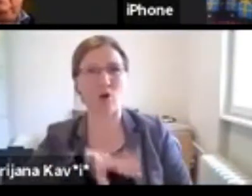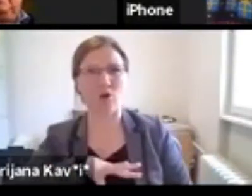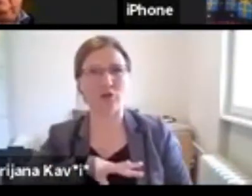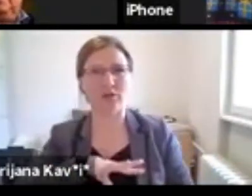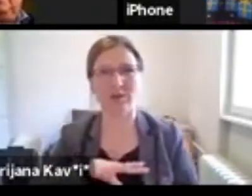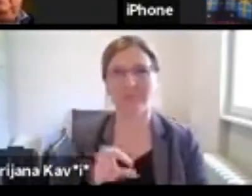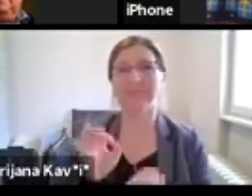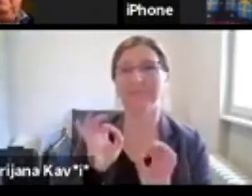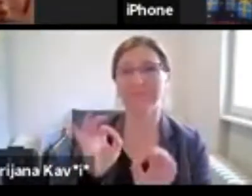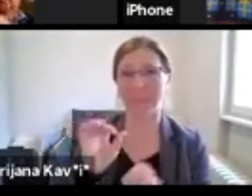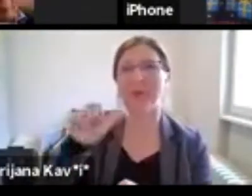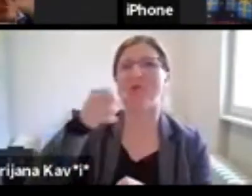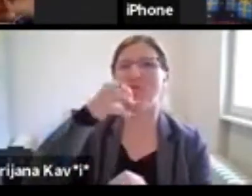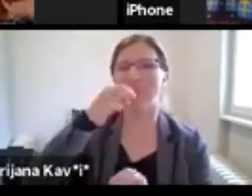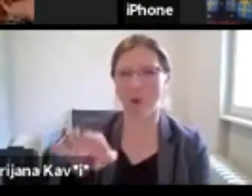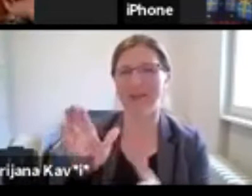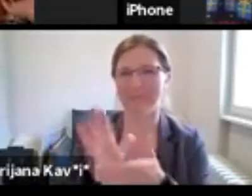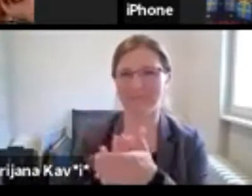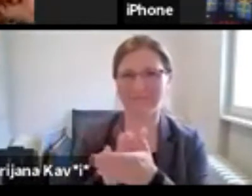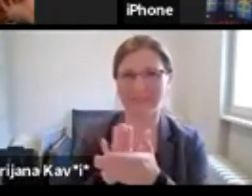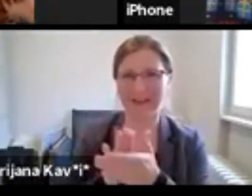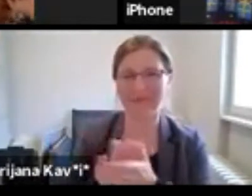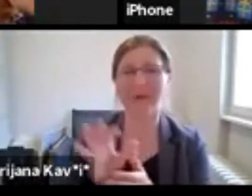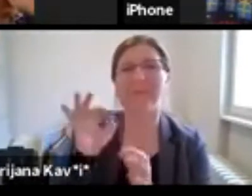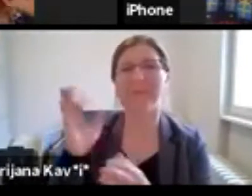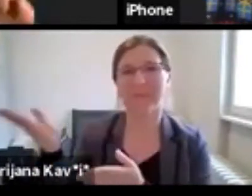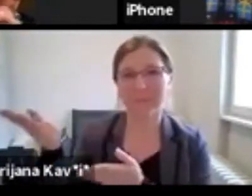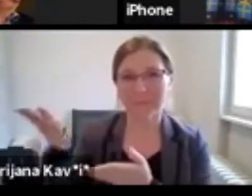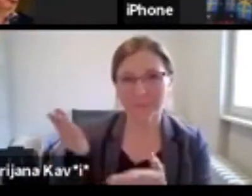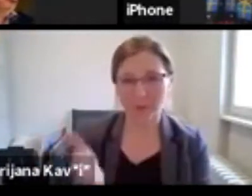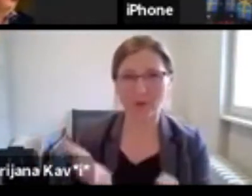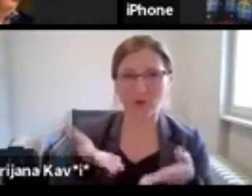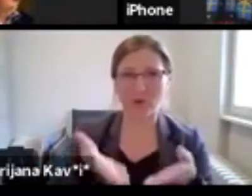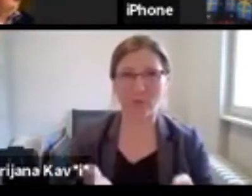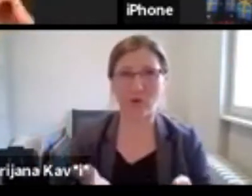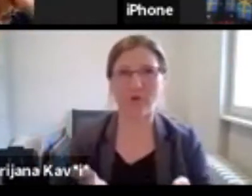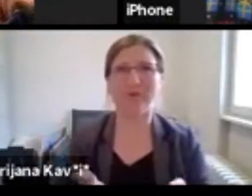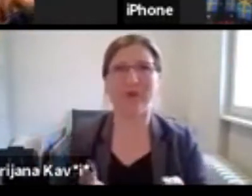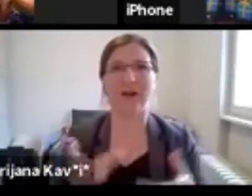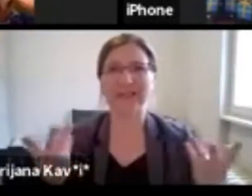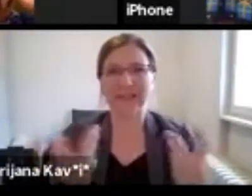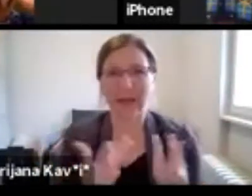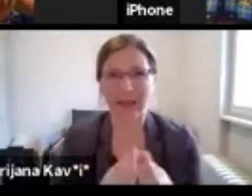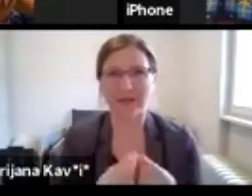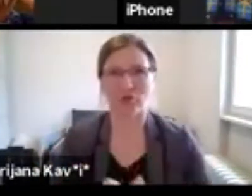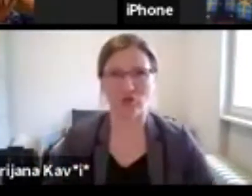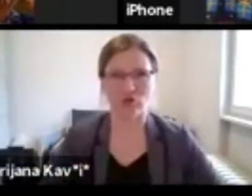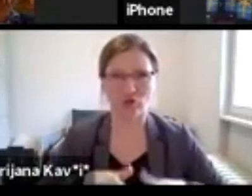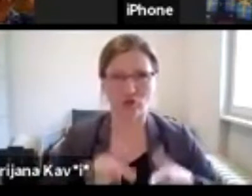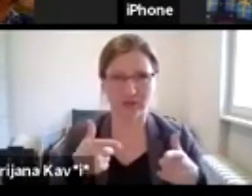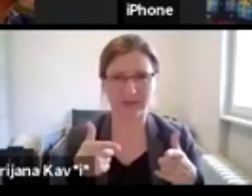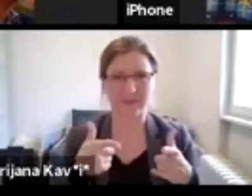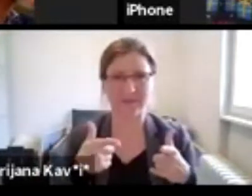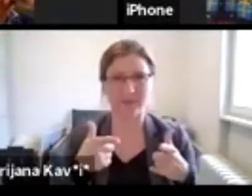Još bolje, bravo. Dobro nam došao u naš i dalje zajednički život. Ovo